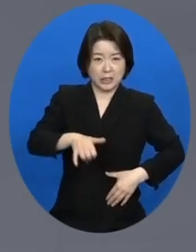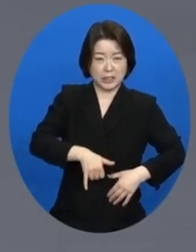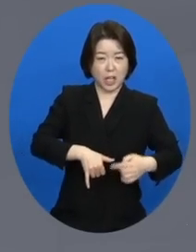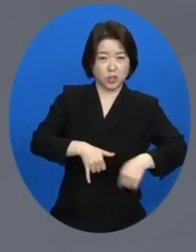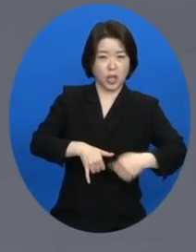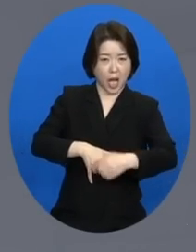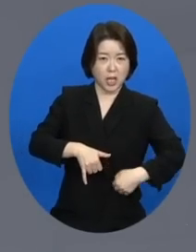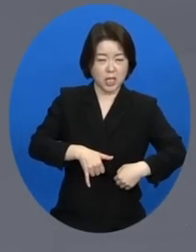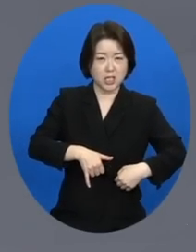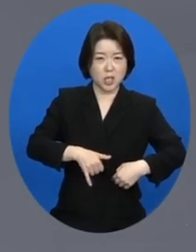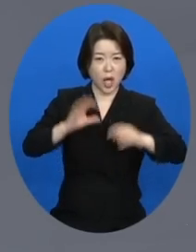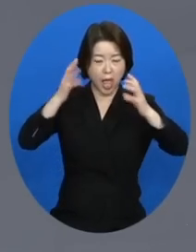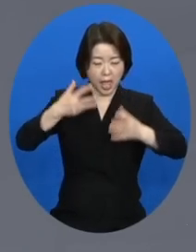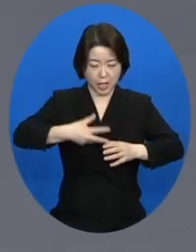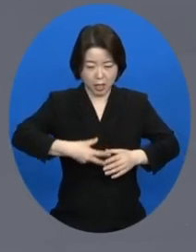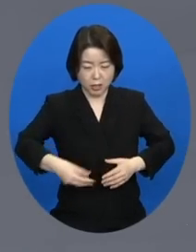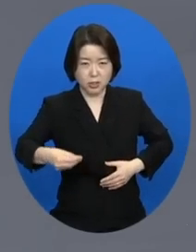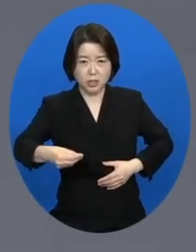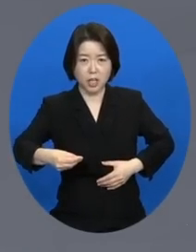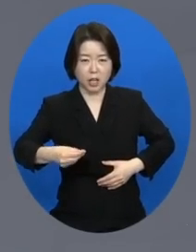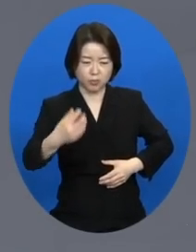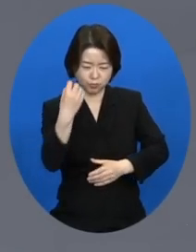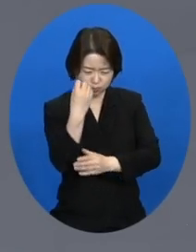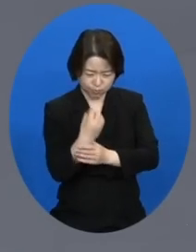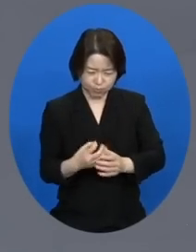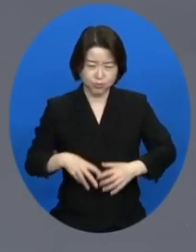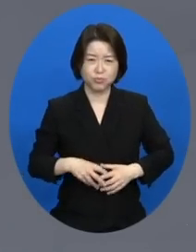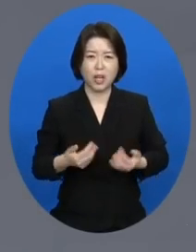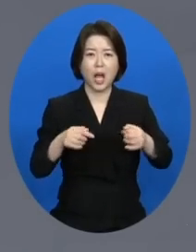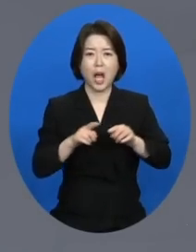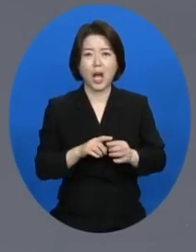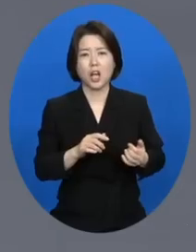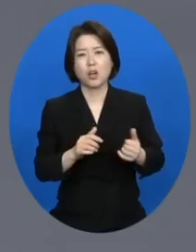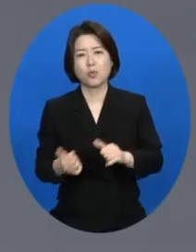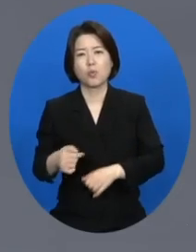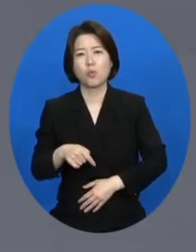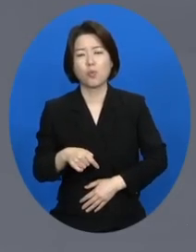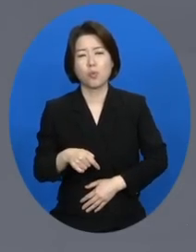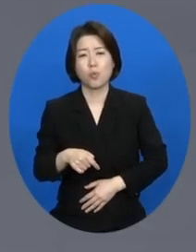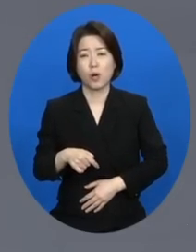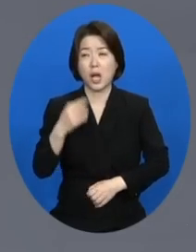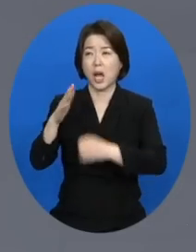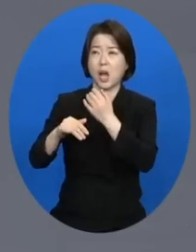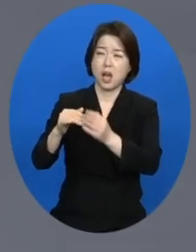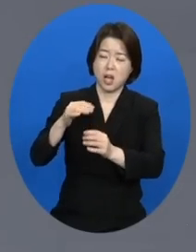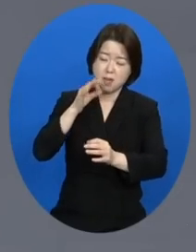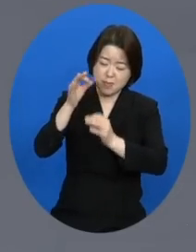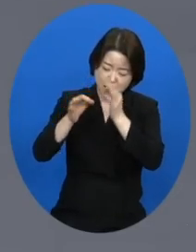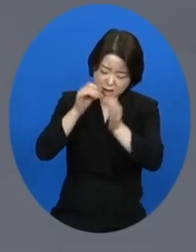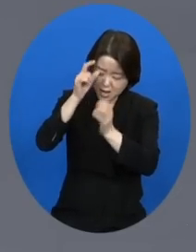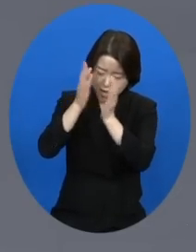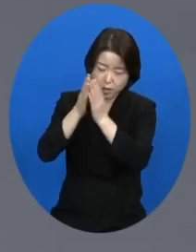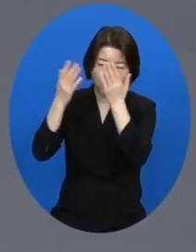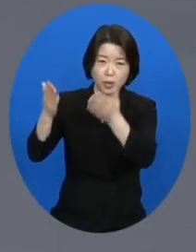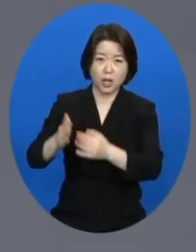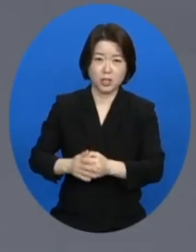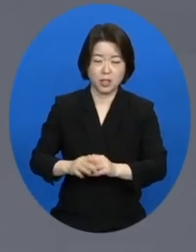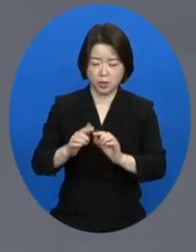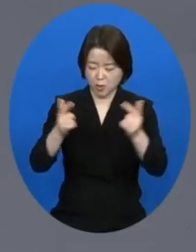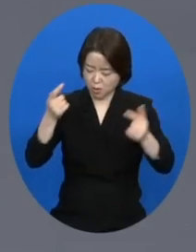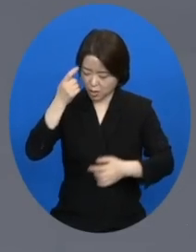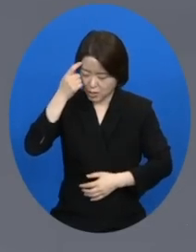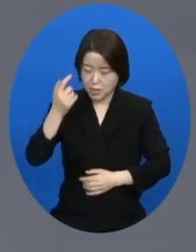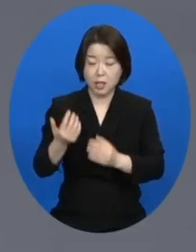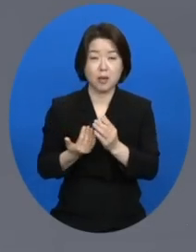몸이 죽어가고 있었던 바로 그때죠. 그때 제가 하나님께 살려달라고 막 부르짖고 기도할 때에 별의별 생각이 저에서 다